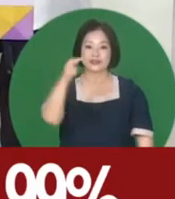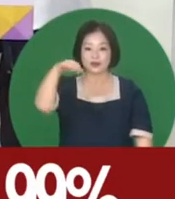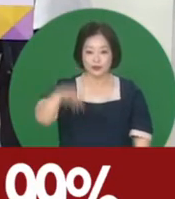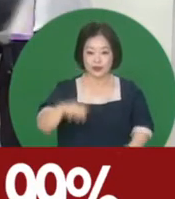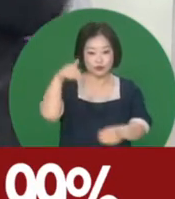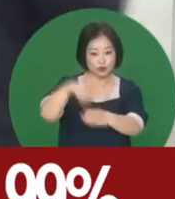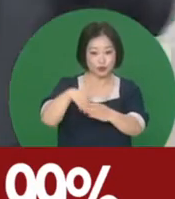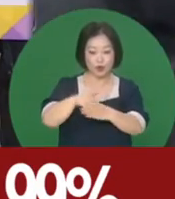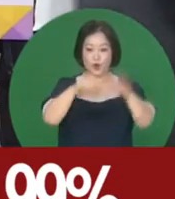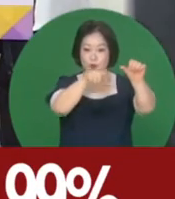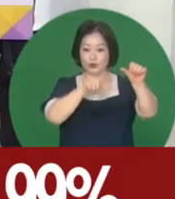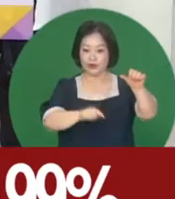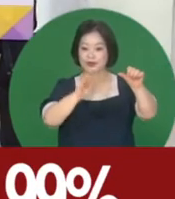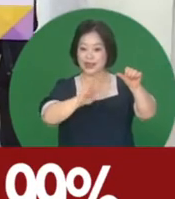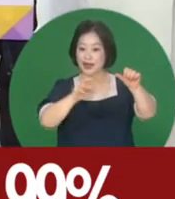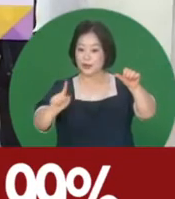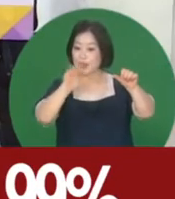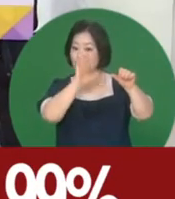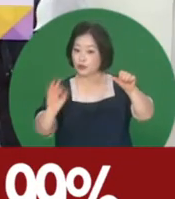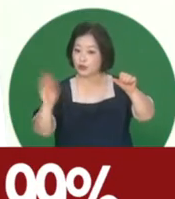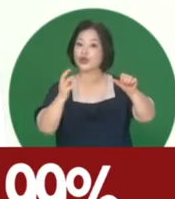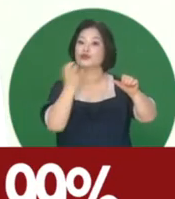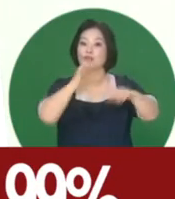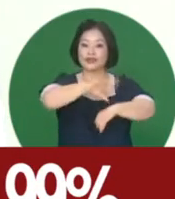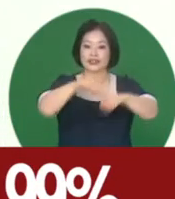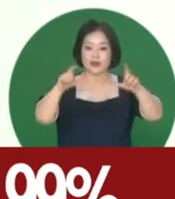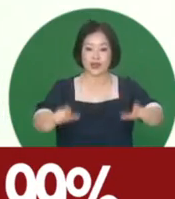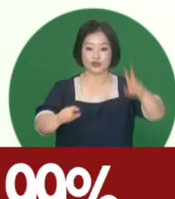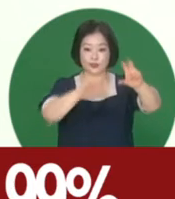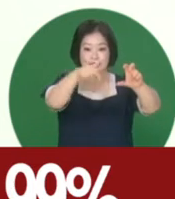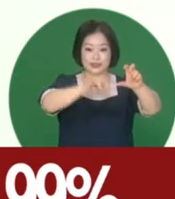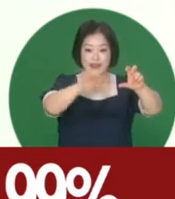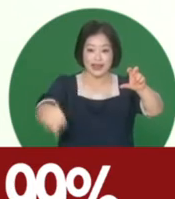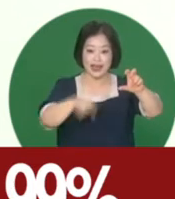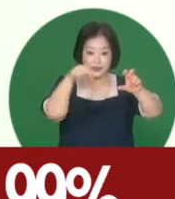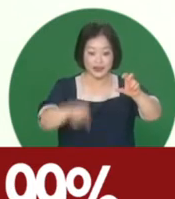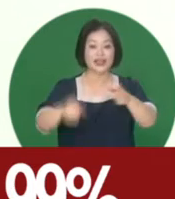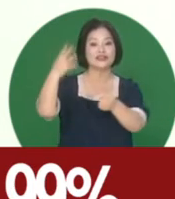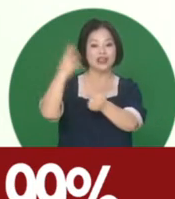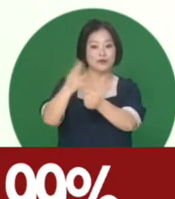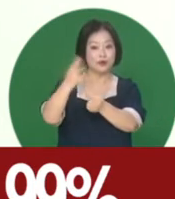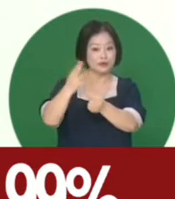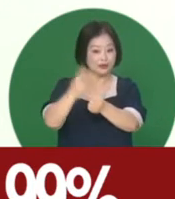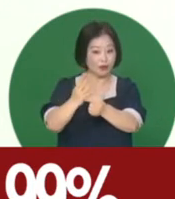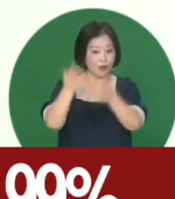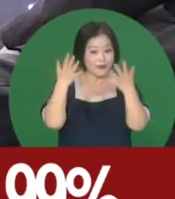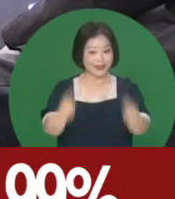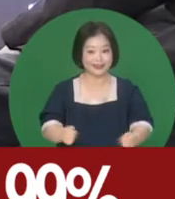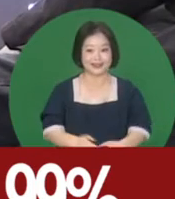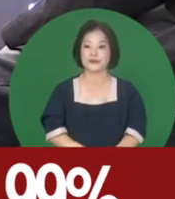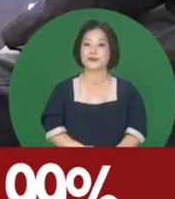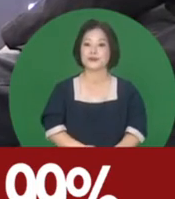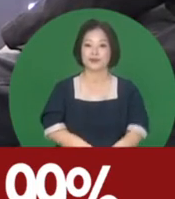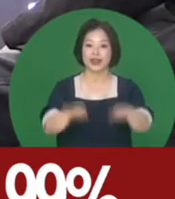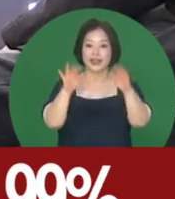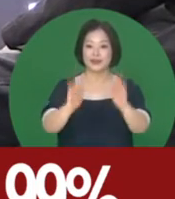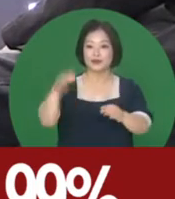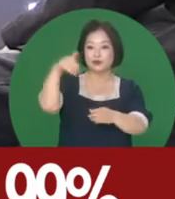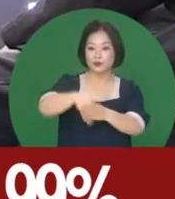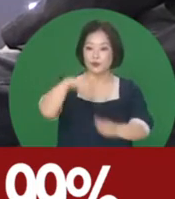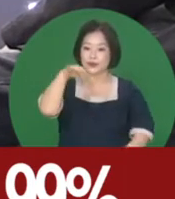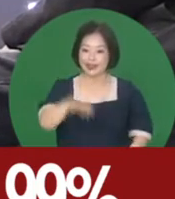투표율은 5.31% 서울내 25개 자치구 중네 번째로 높은 수치를 보였습니다 이곳